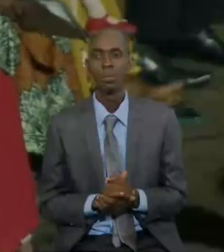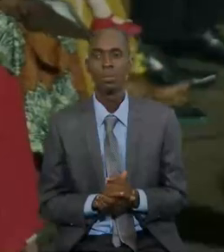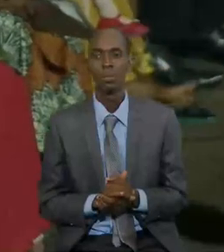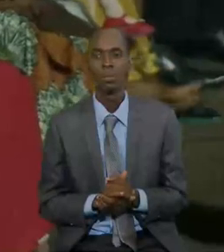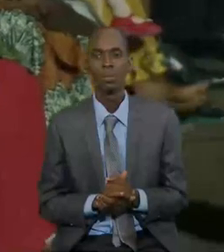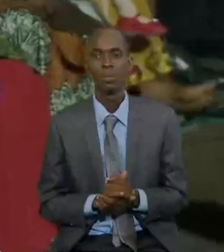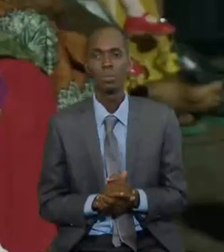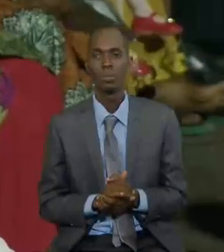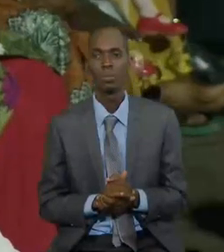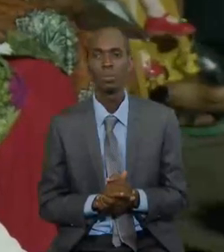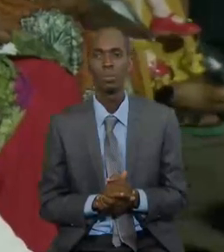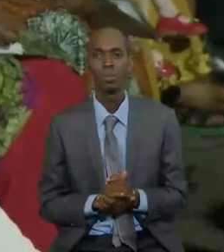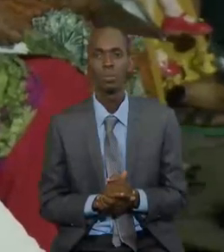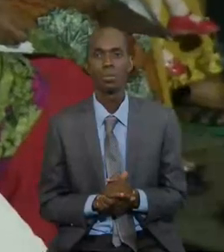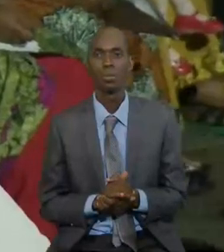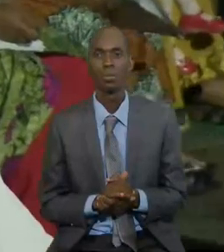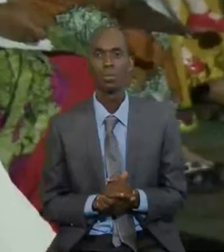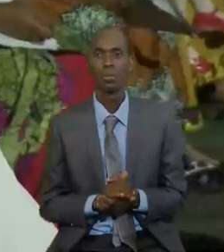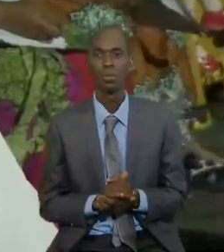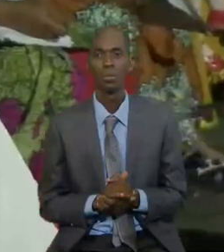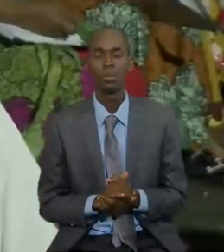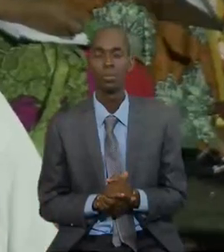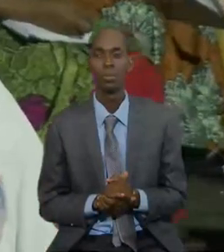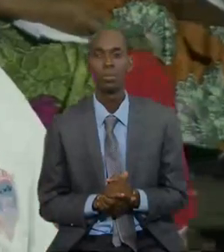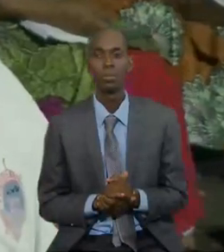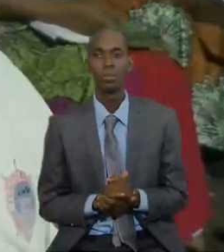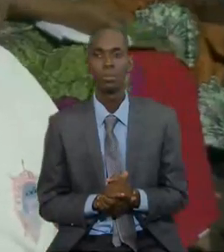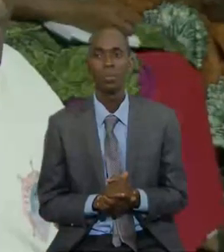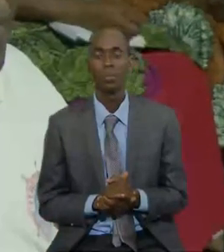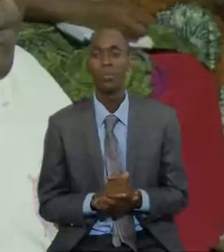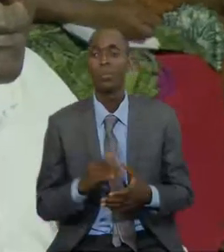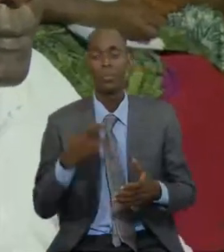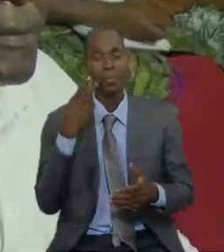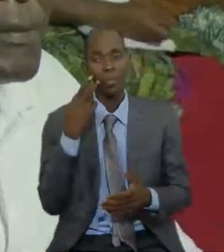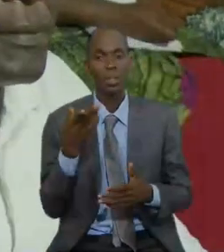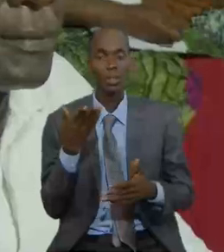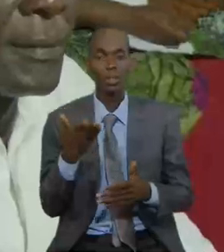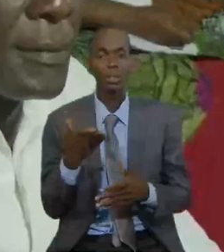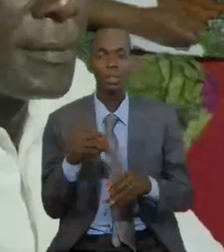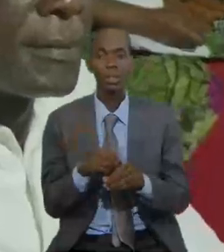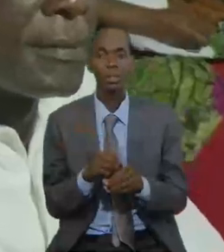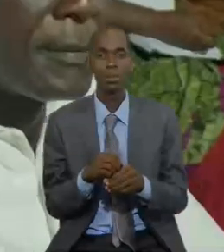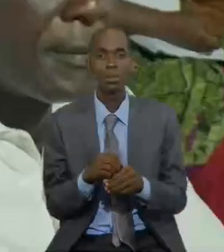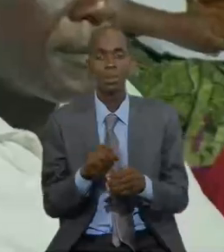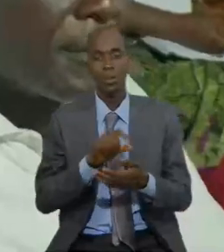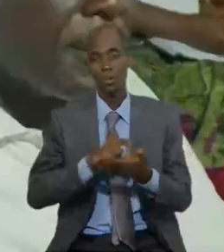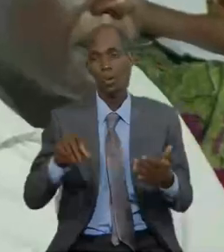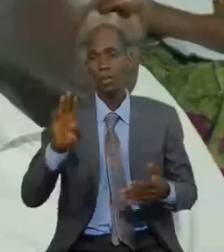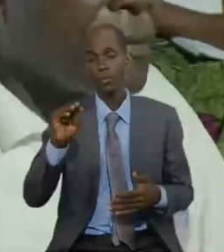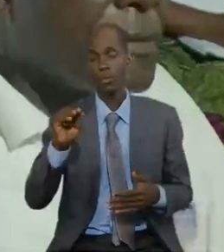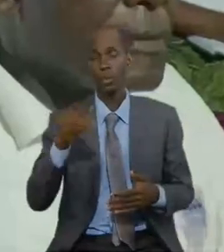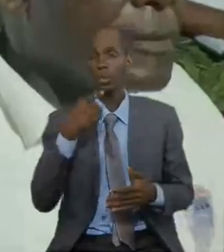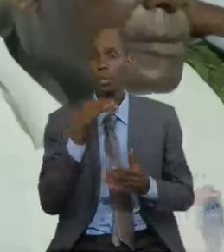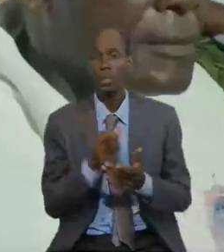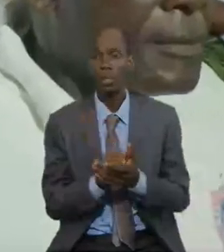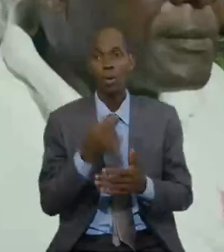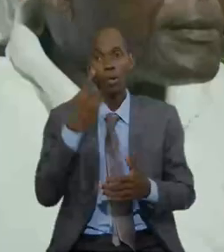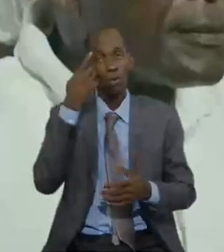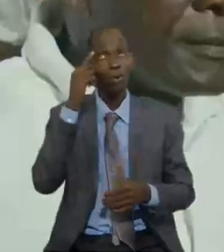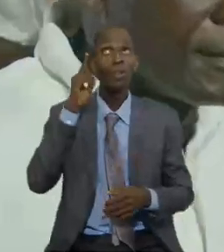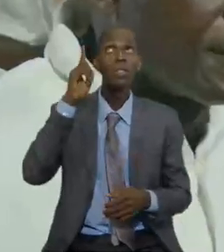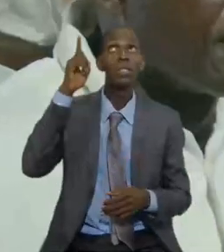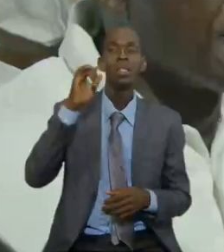votre dette a ôté votre châtiment et maintenant en Dieu vous êtes à travers Jésus Christ